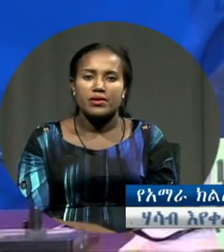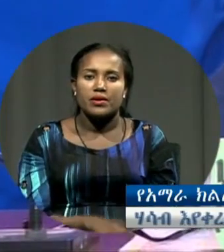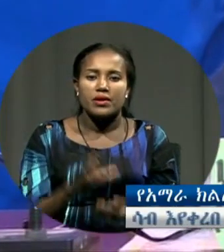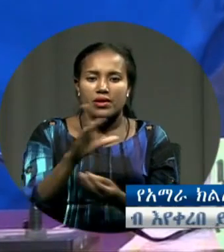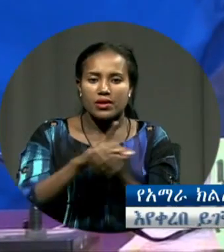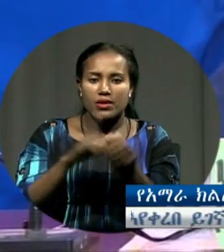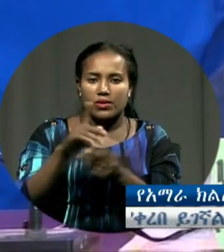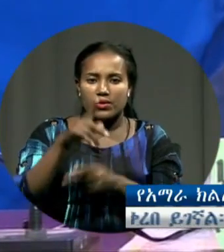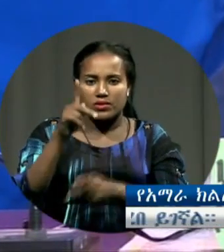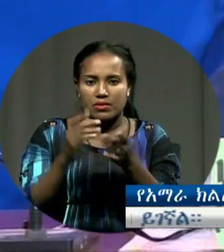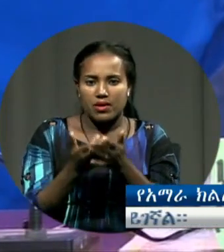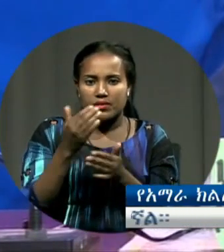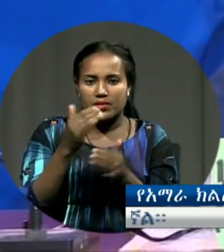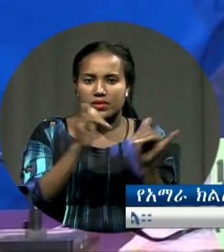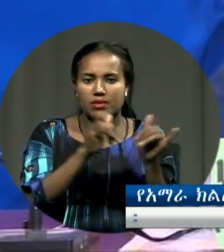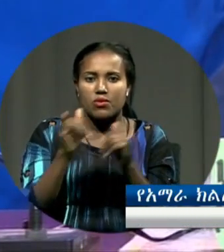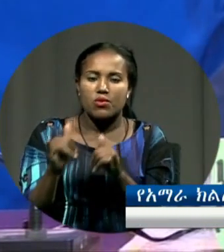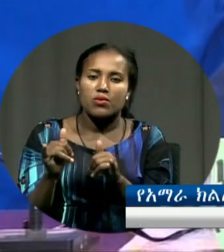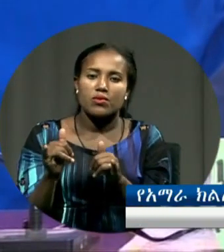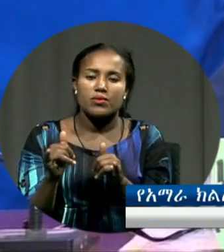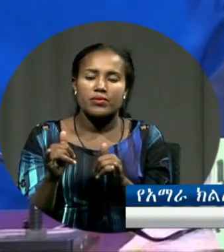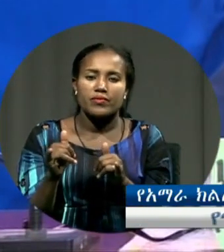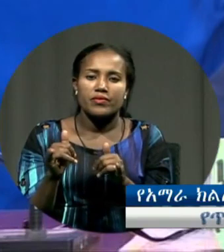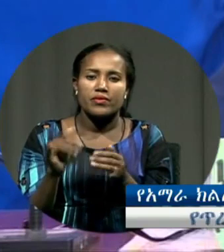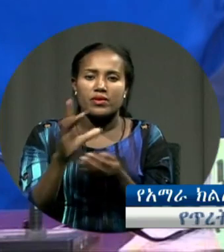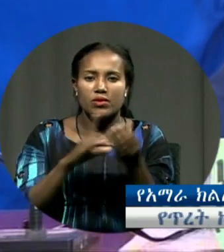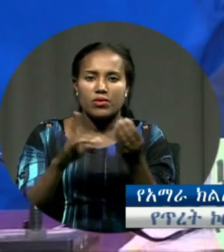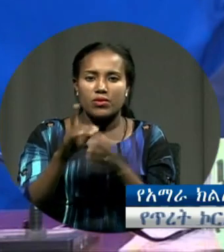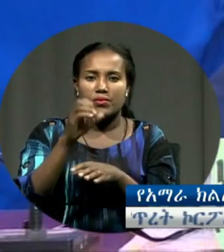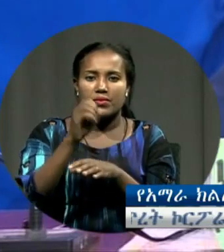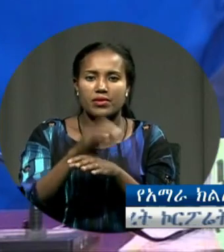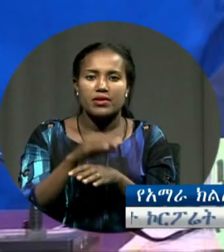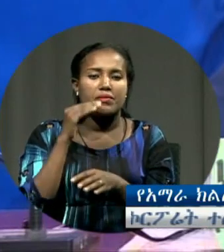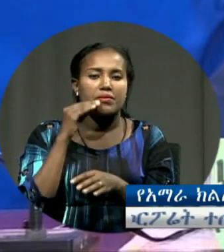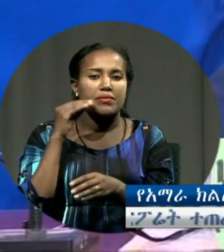የክልሉ ሕዝብ ሀብት ደግሞ የክልሉ ምክር ቤት